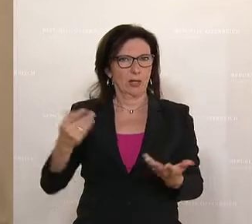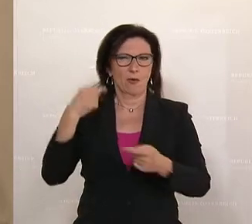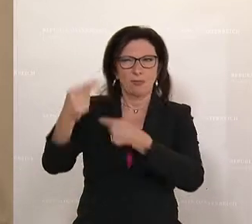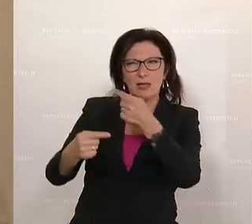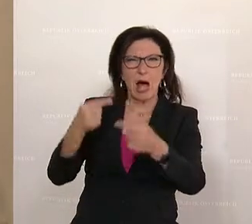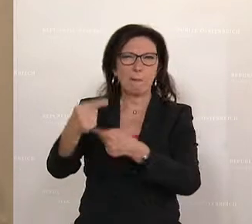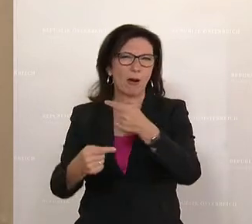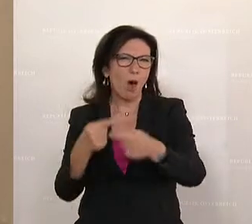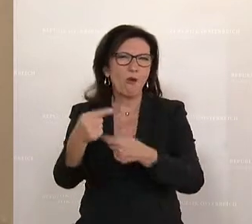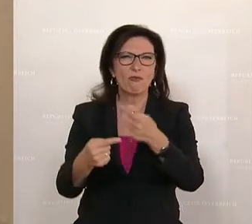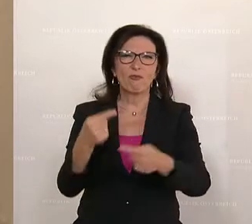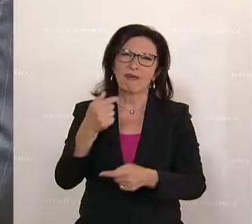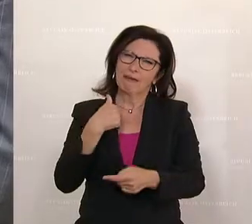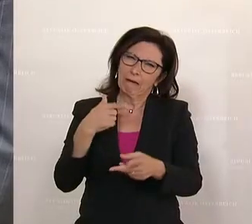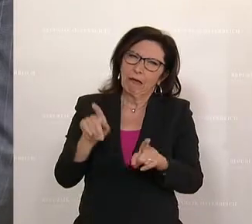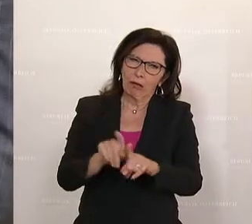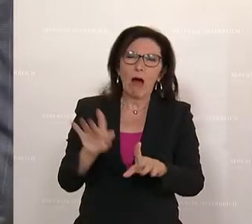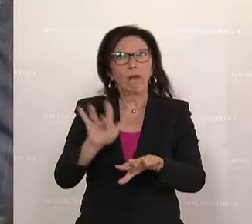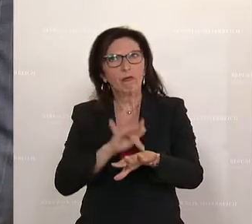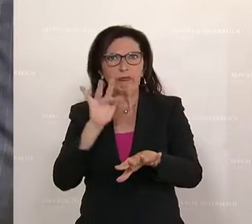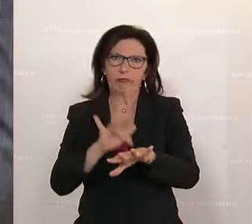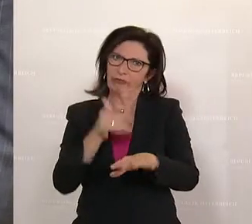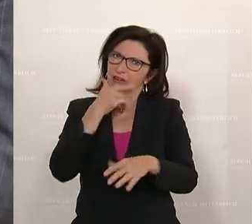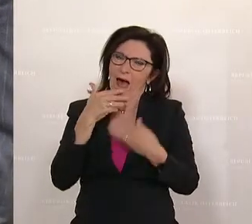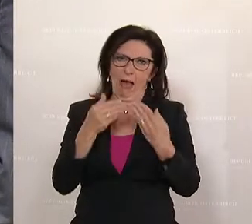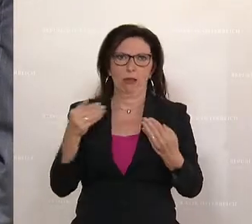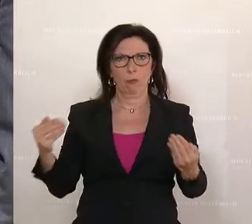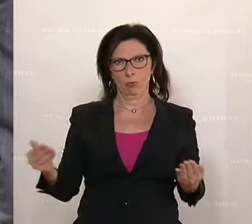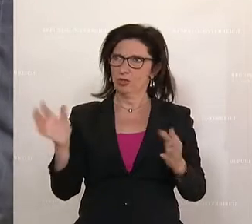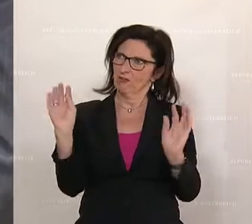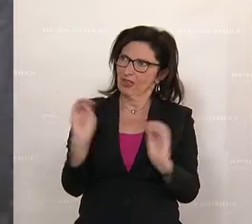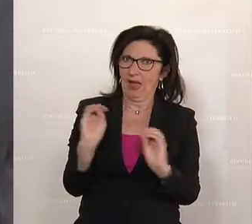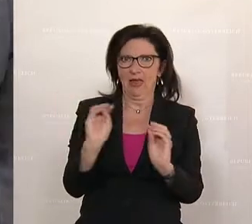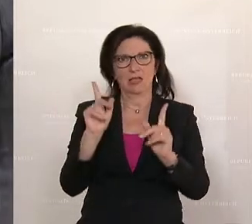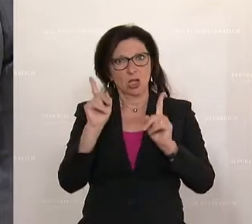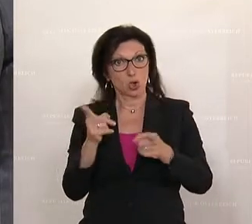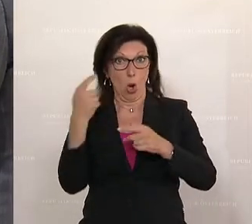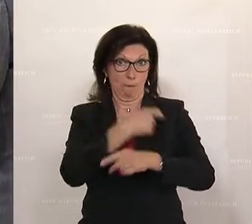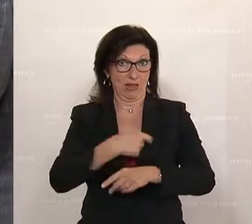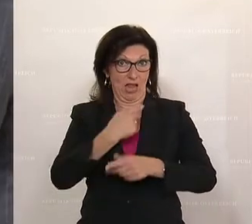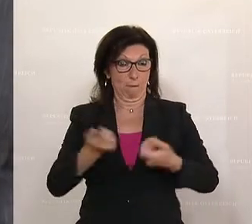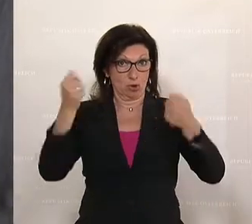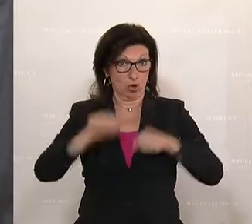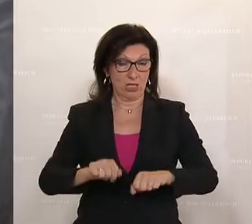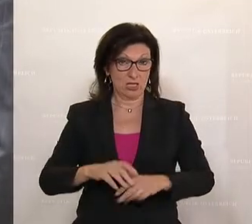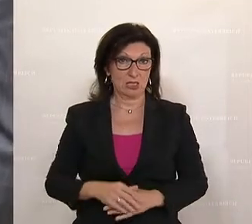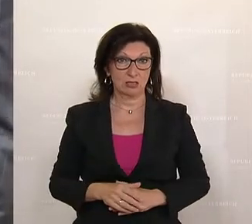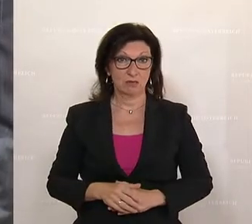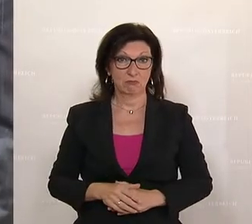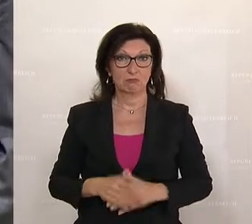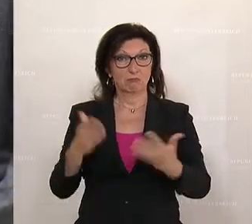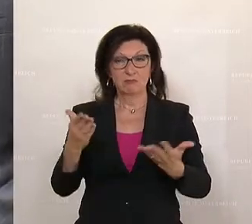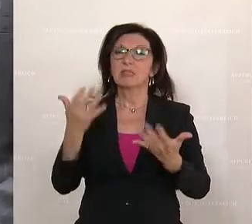wenig antiquiert anmutend gehalten, wenn es tatsächlich zu einem gemeinsamen Beschluss der Parteien hier im Hohen Haus kommt, um